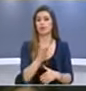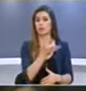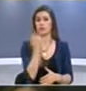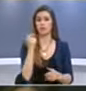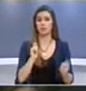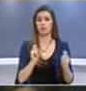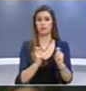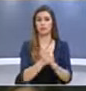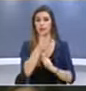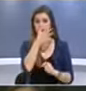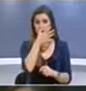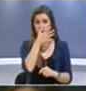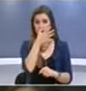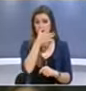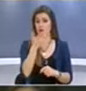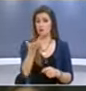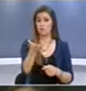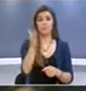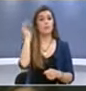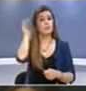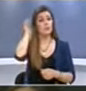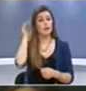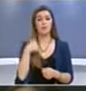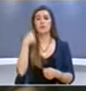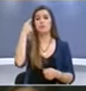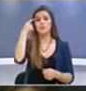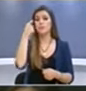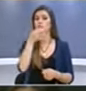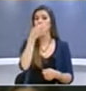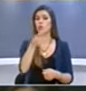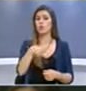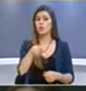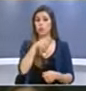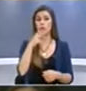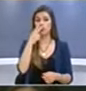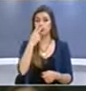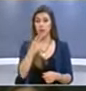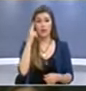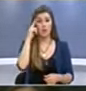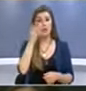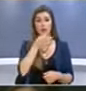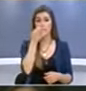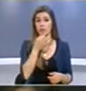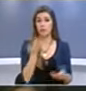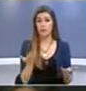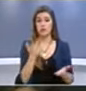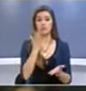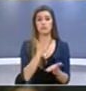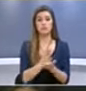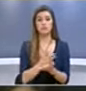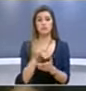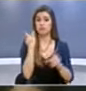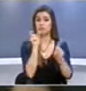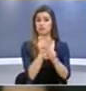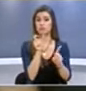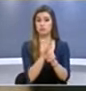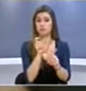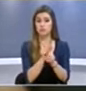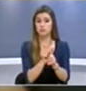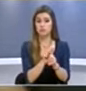Vet z min Sao ministri ju kt q po ND a keni nrm nj mas